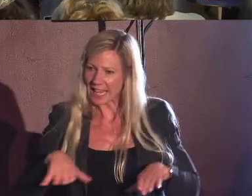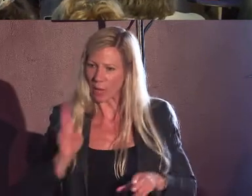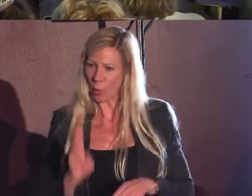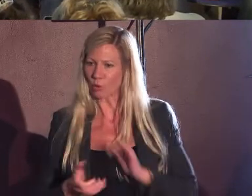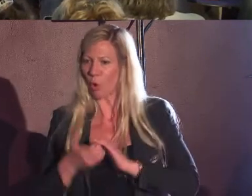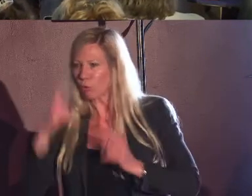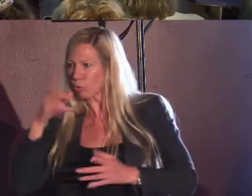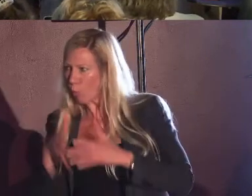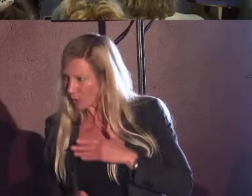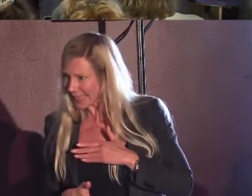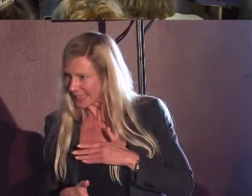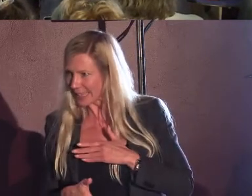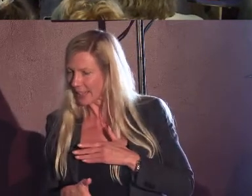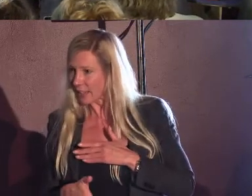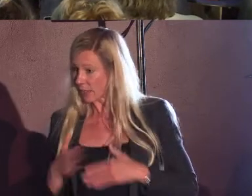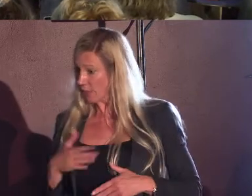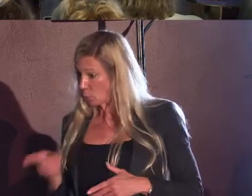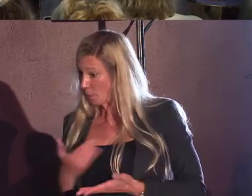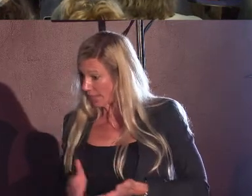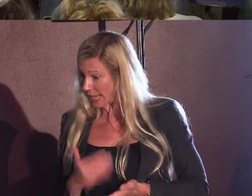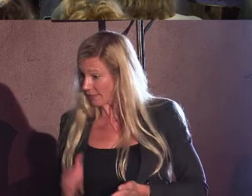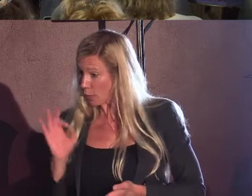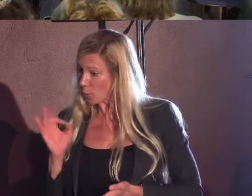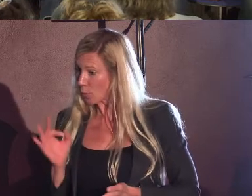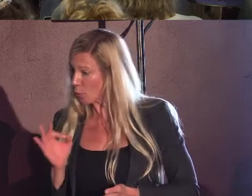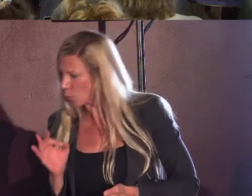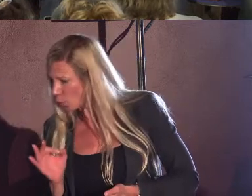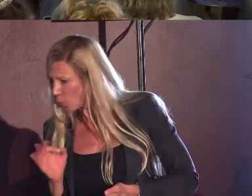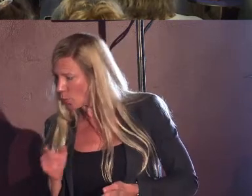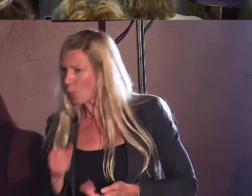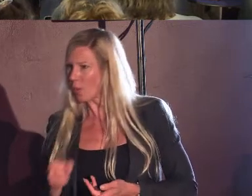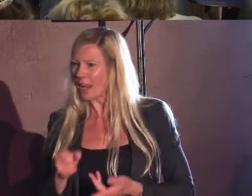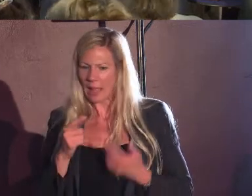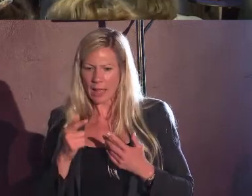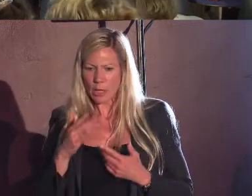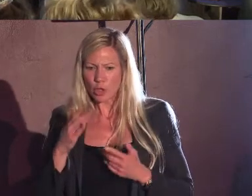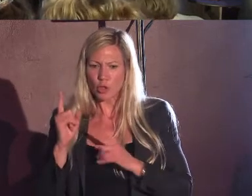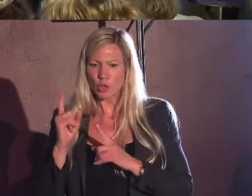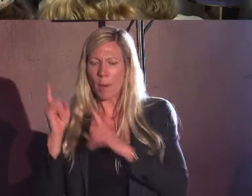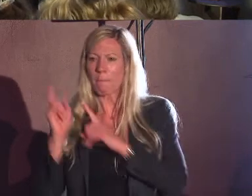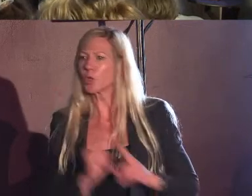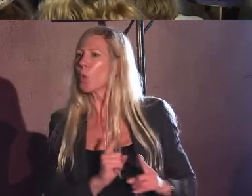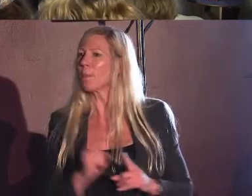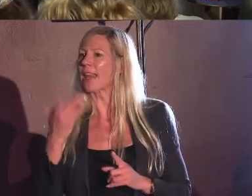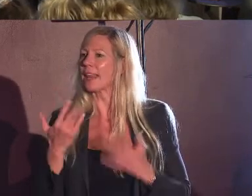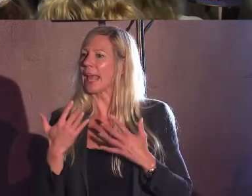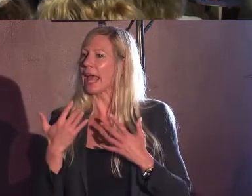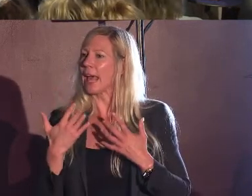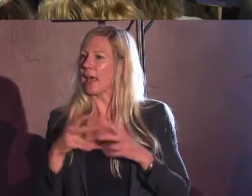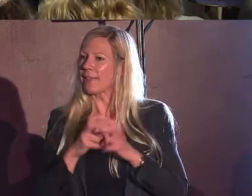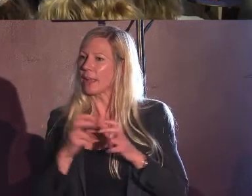psykologi. Vill du berätta hur Human and Machine-projektet växt fram samt lärdomar från